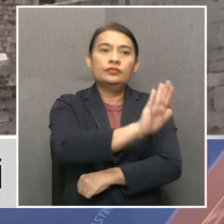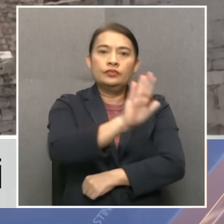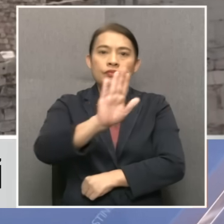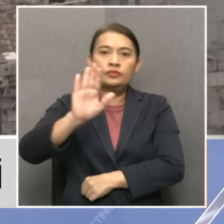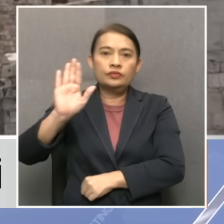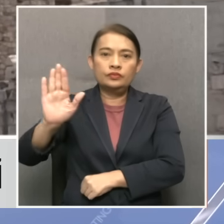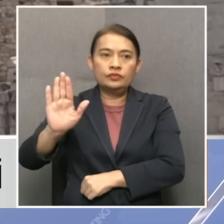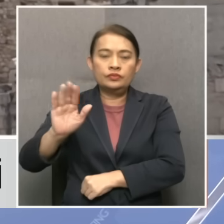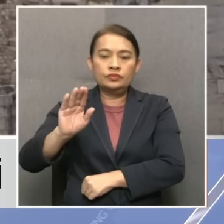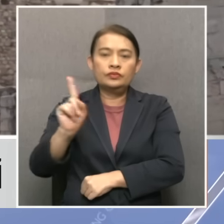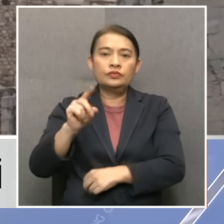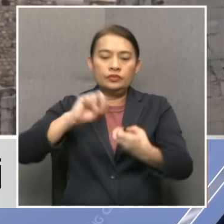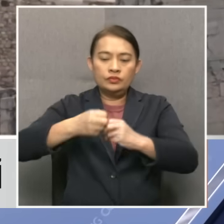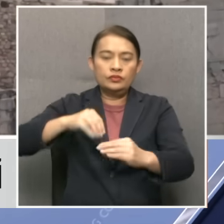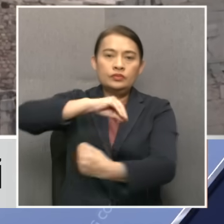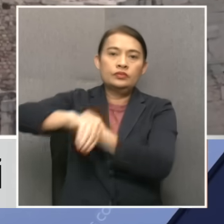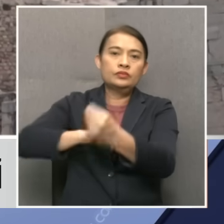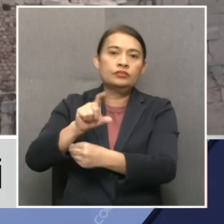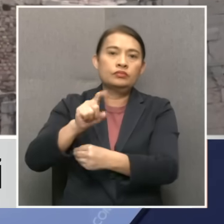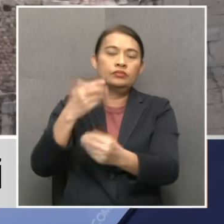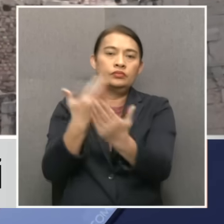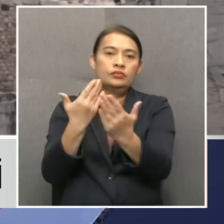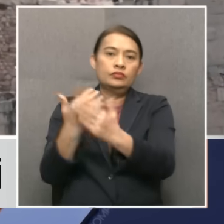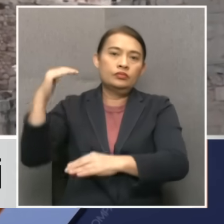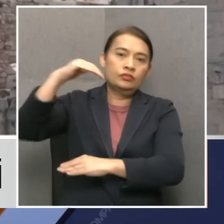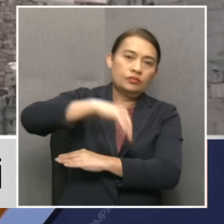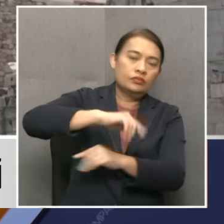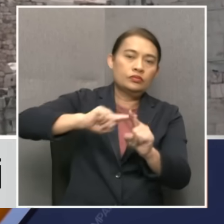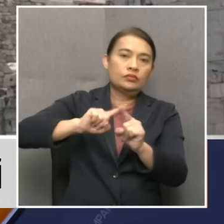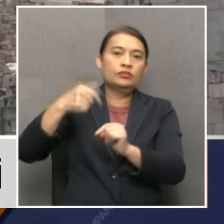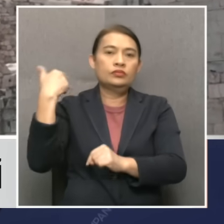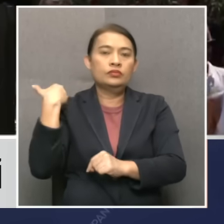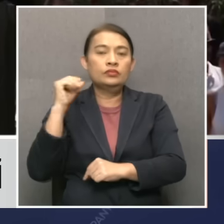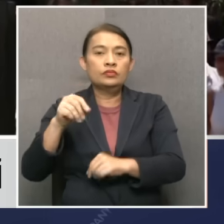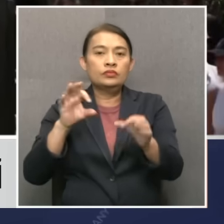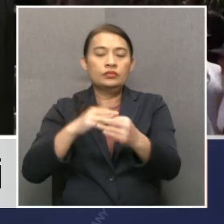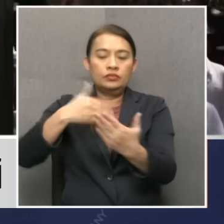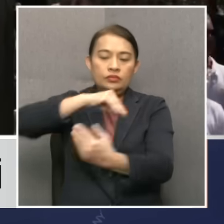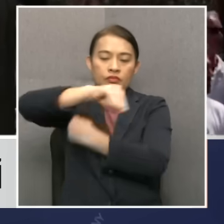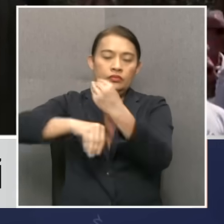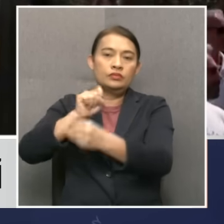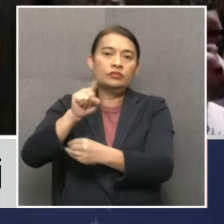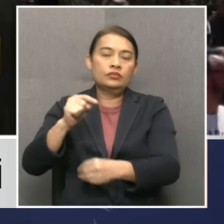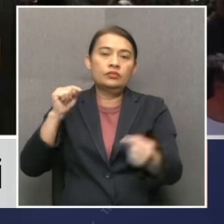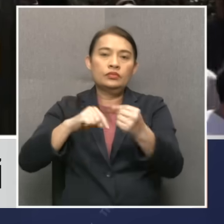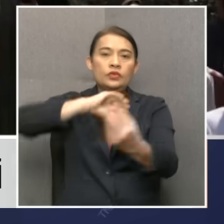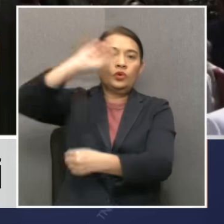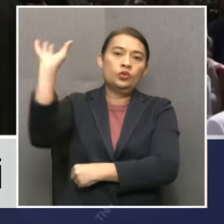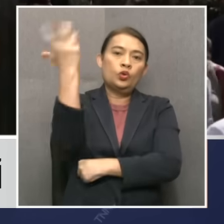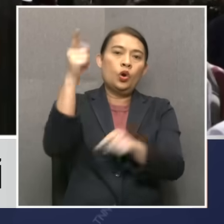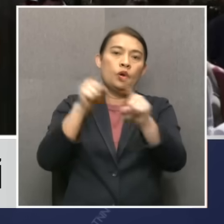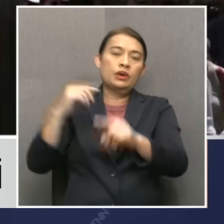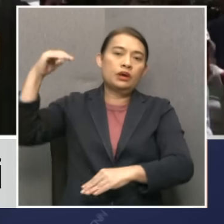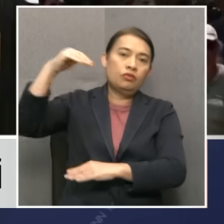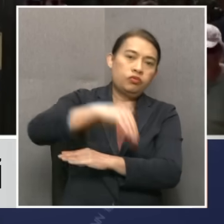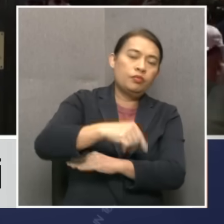เศรษฐกิจไงเห็นไหมตกต่ำกันทั่วโลกนั่นคำถามคือว่าในภาวะเศรษฐกิจตกต่ำเนี่ยจะเอาตัวรอดกันอย่างไรก็